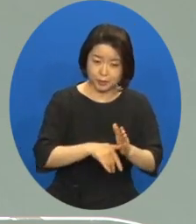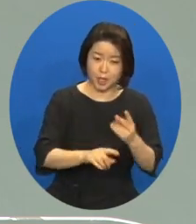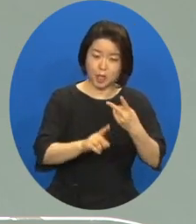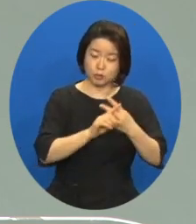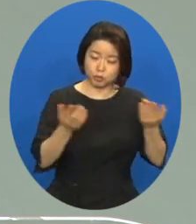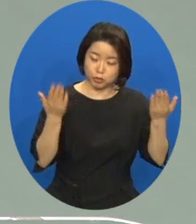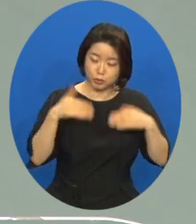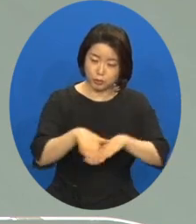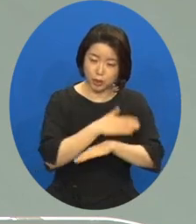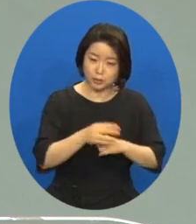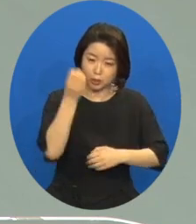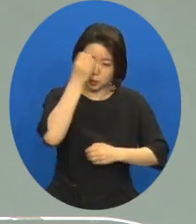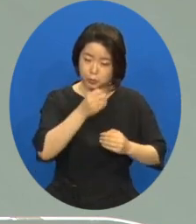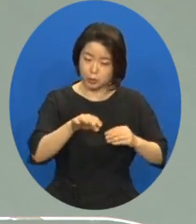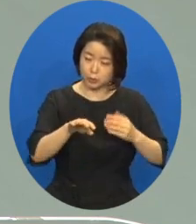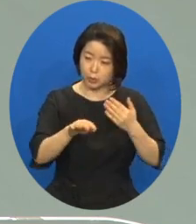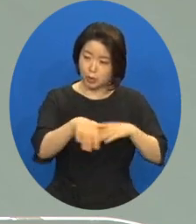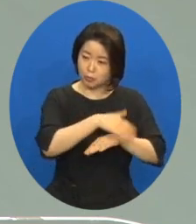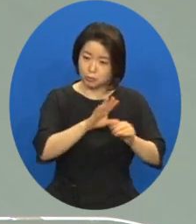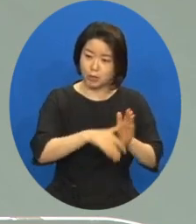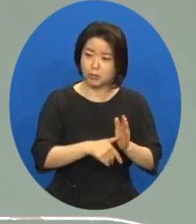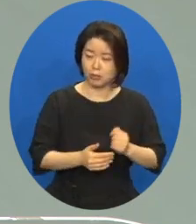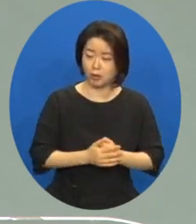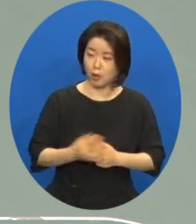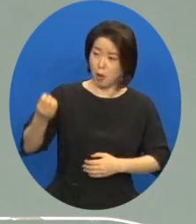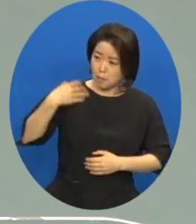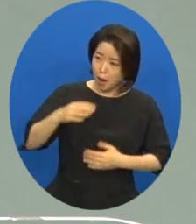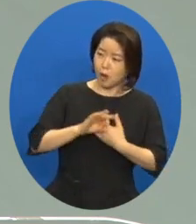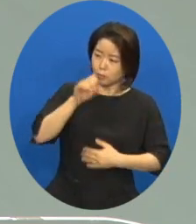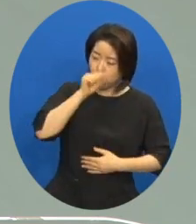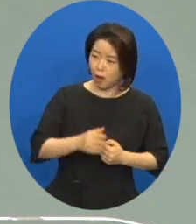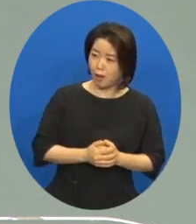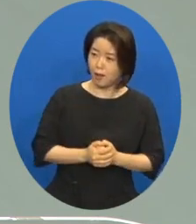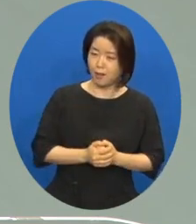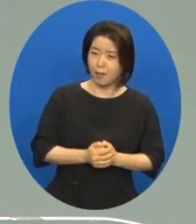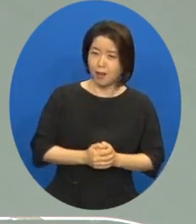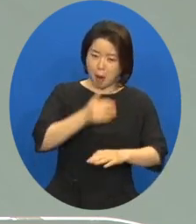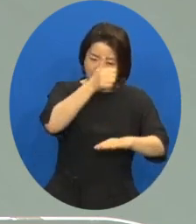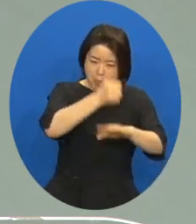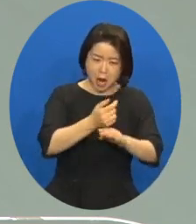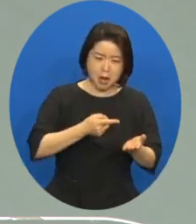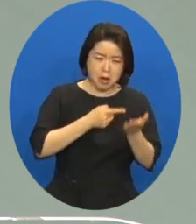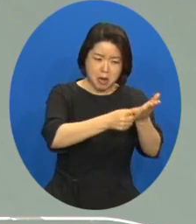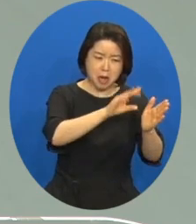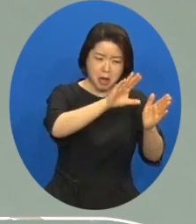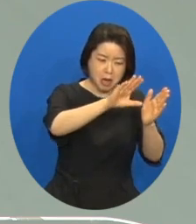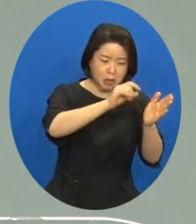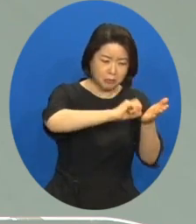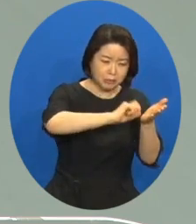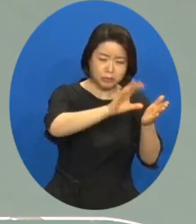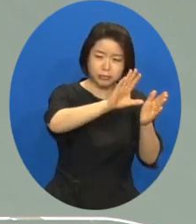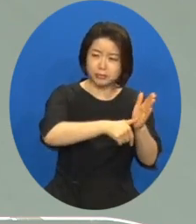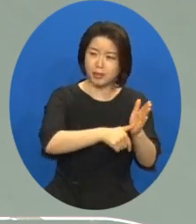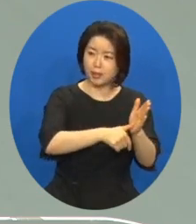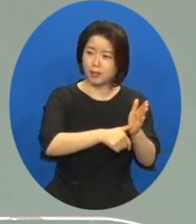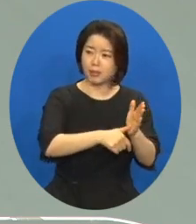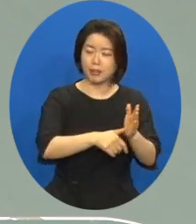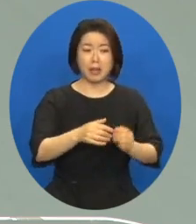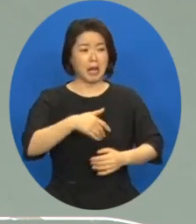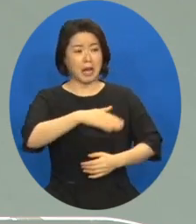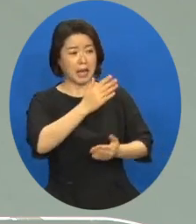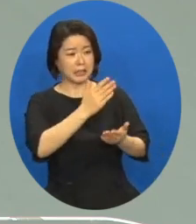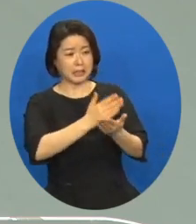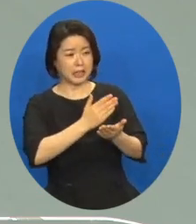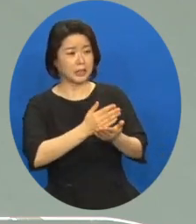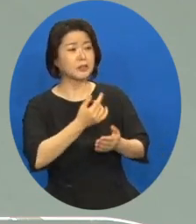뭐 다른 학교 준비도 하고 하지, 이제 원서 쓰는 날 안 가도 된다 그러면 어떻게 하자는 겁니까?